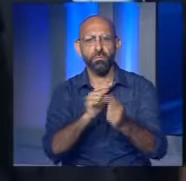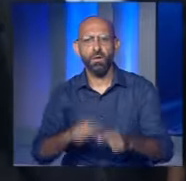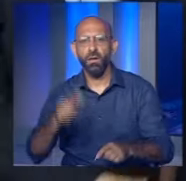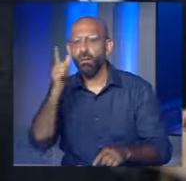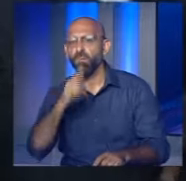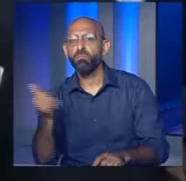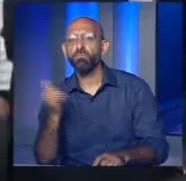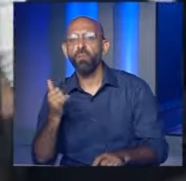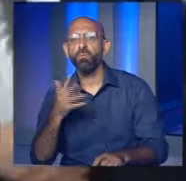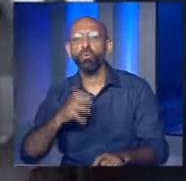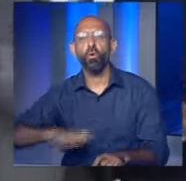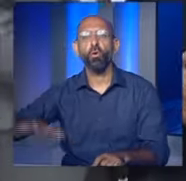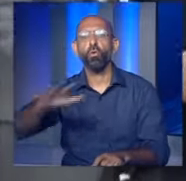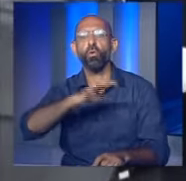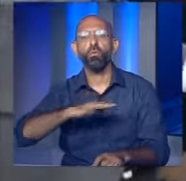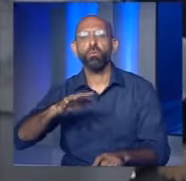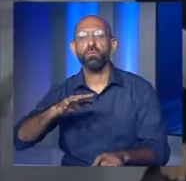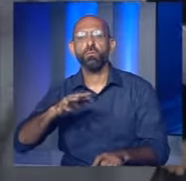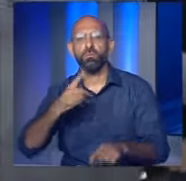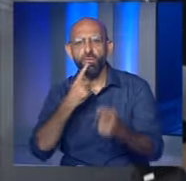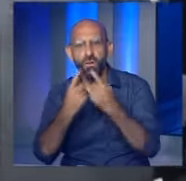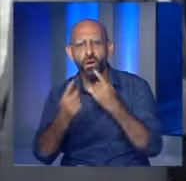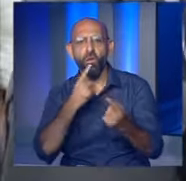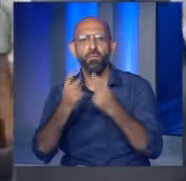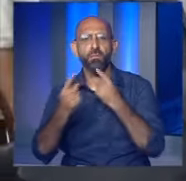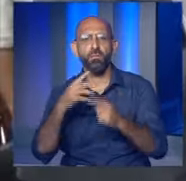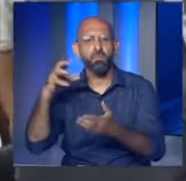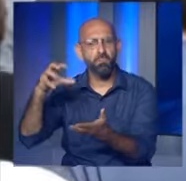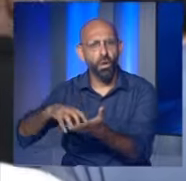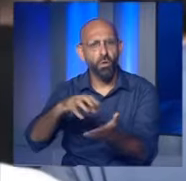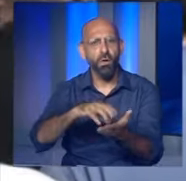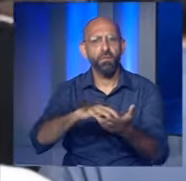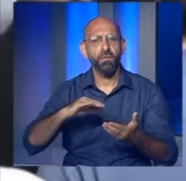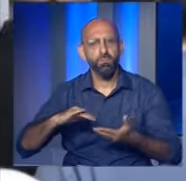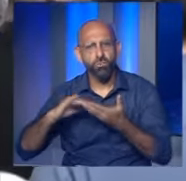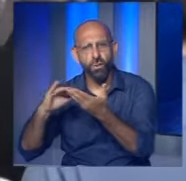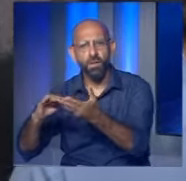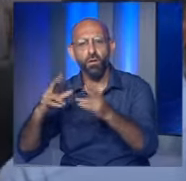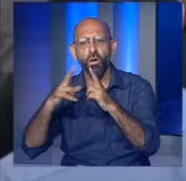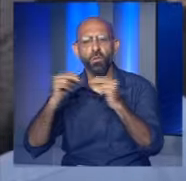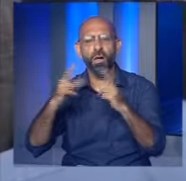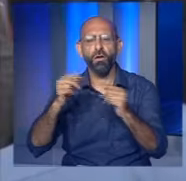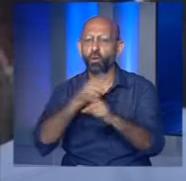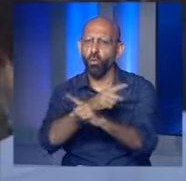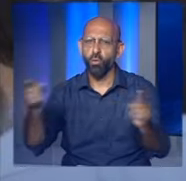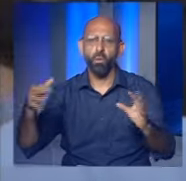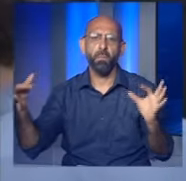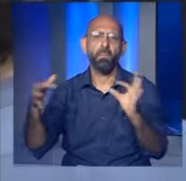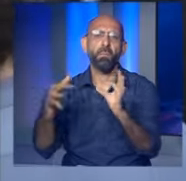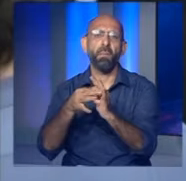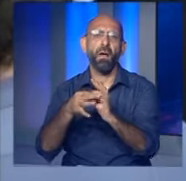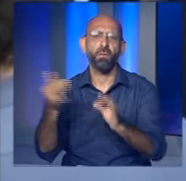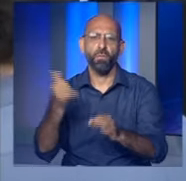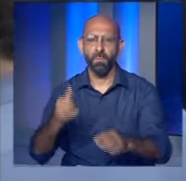ومشت حمود والحيس والبيره واختتمت الجوله بلقاء شعبي في تال عباس شرقي وفي الجوله اطلق بسي سلسله